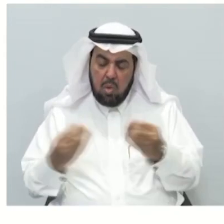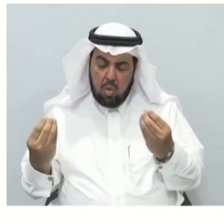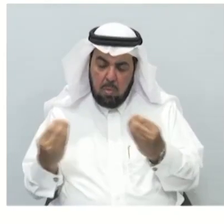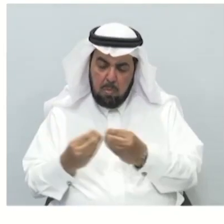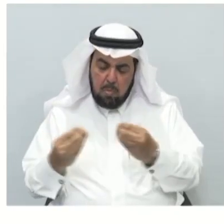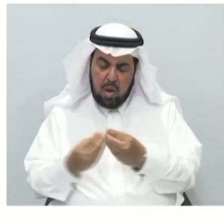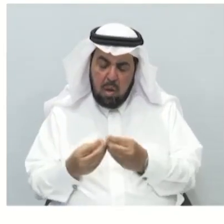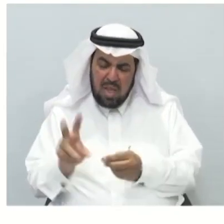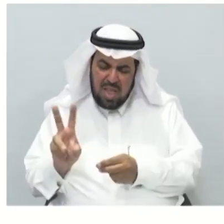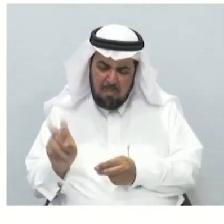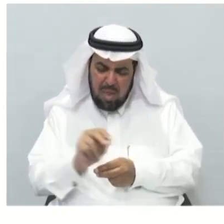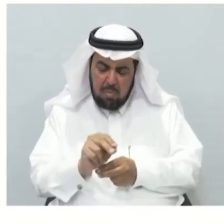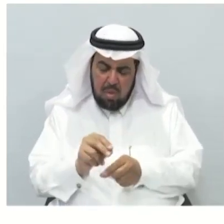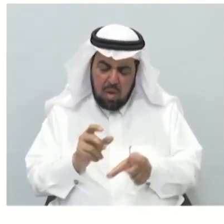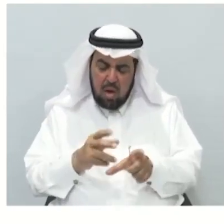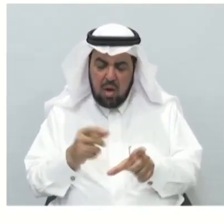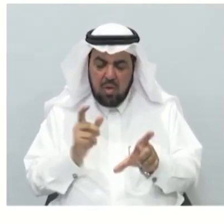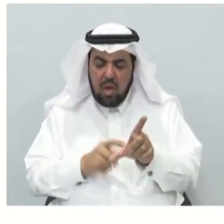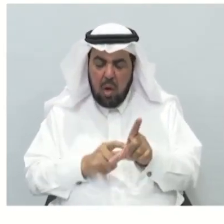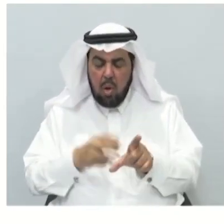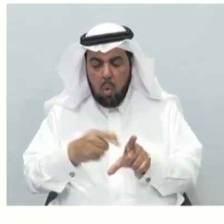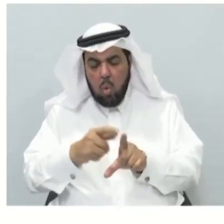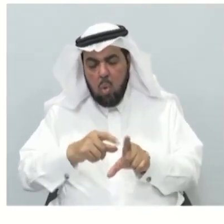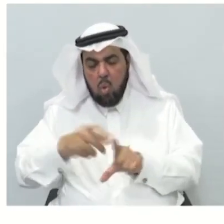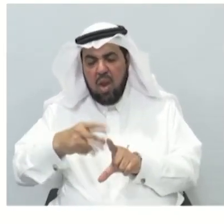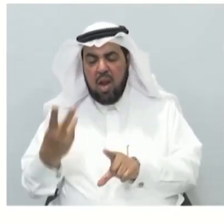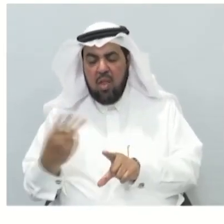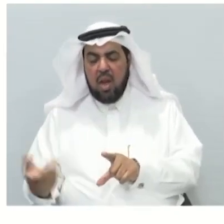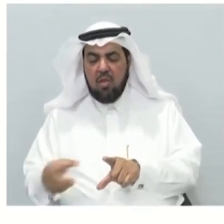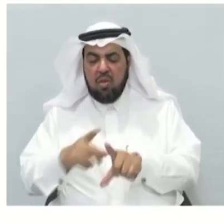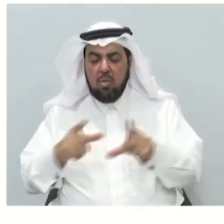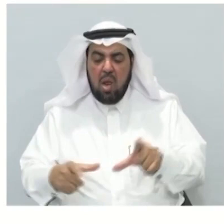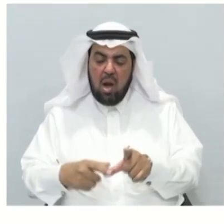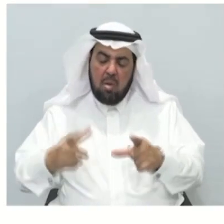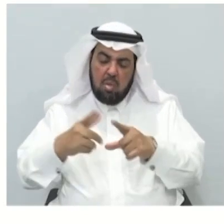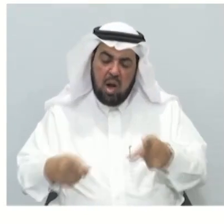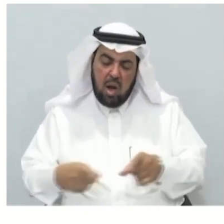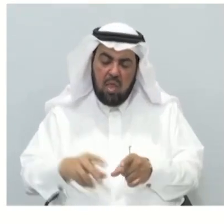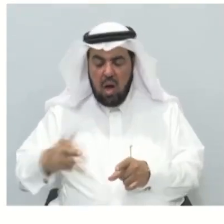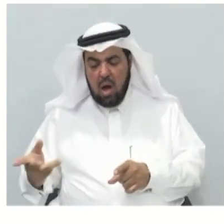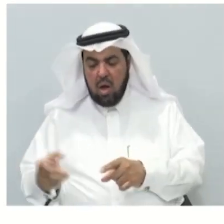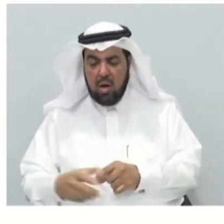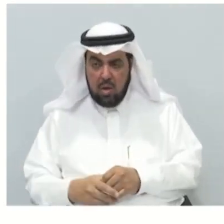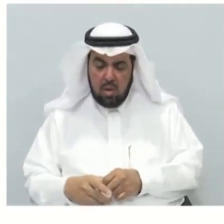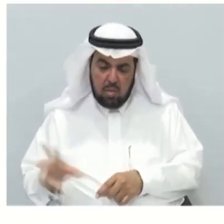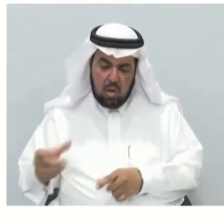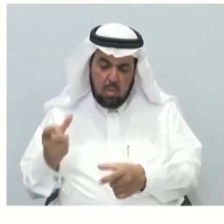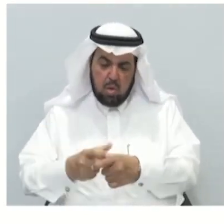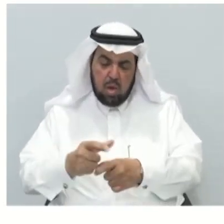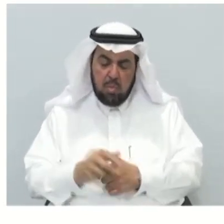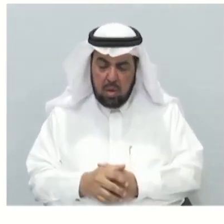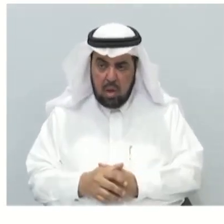تطابق ضلعين وزاويه محصوره بينهما في مثلث اخر راح نذكر ان هذين المثلثين متطابقين